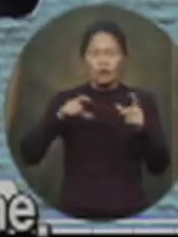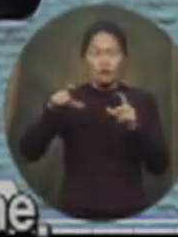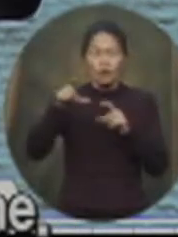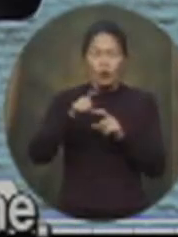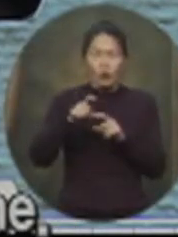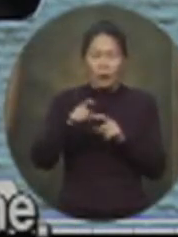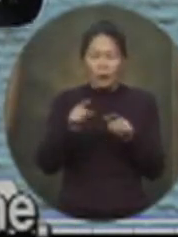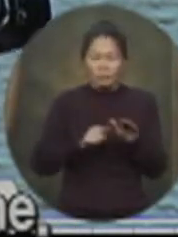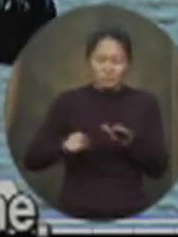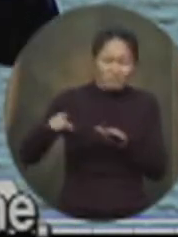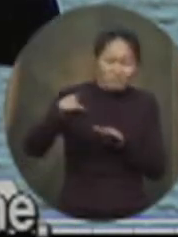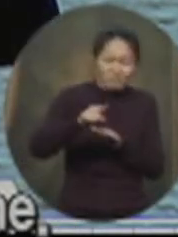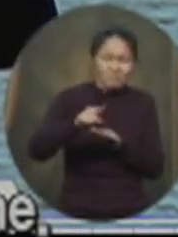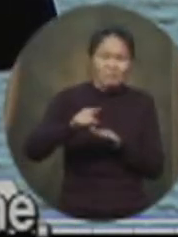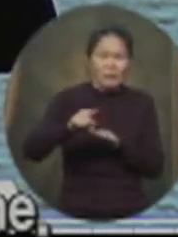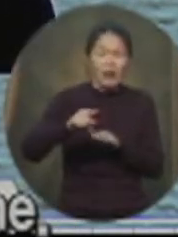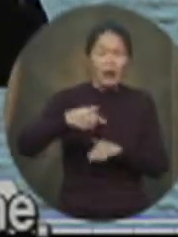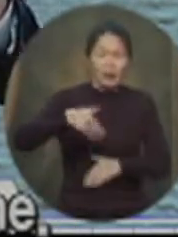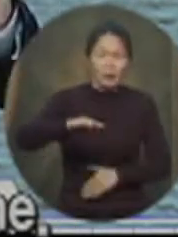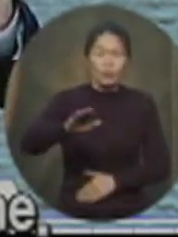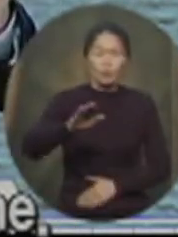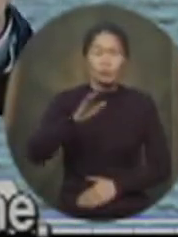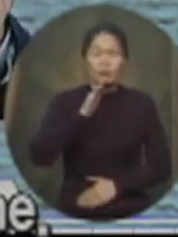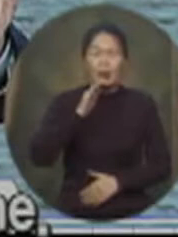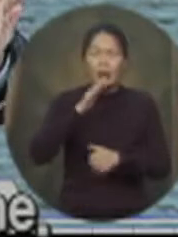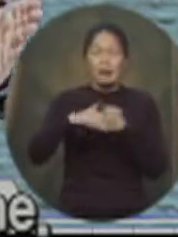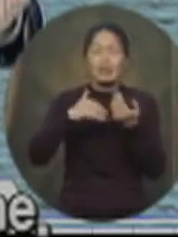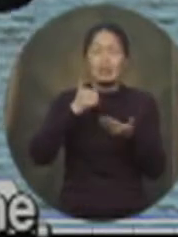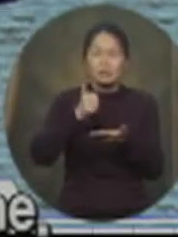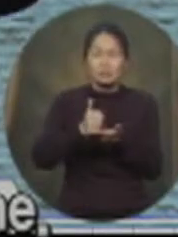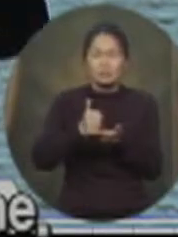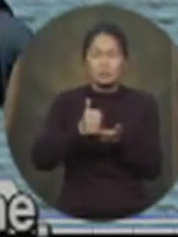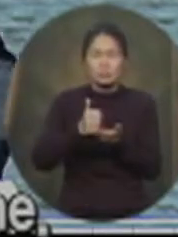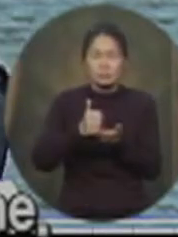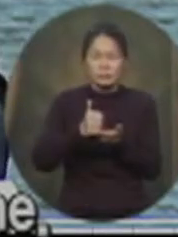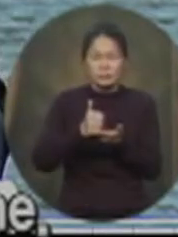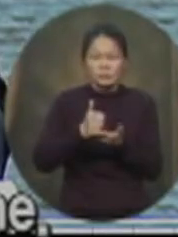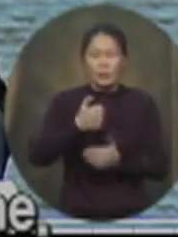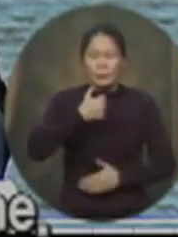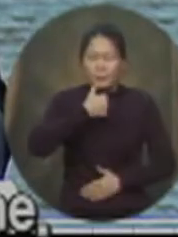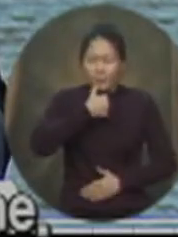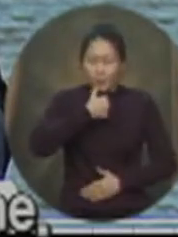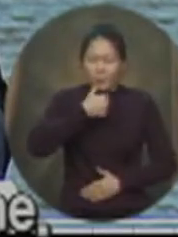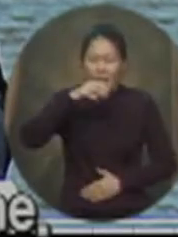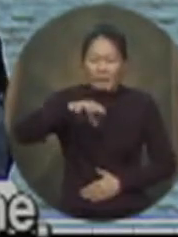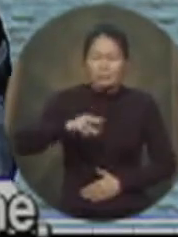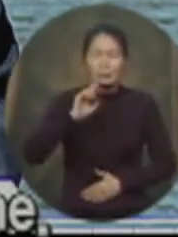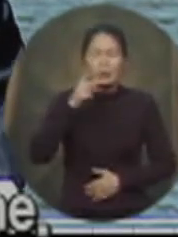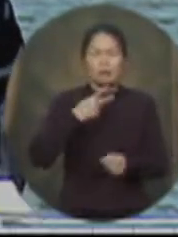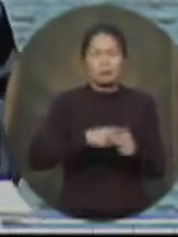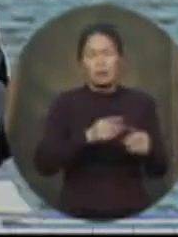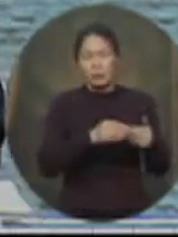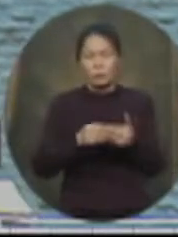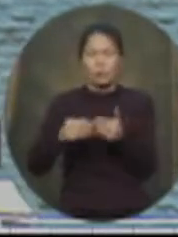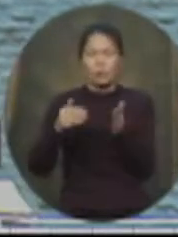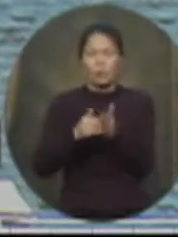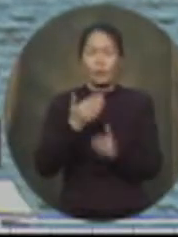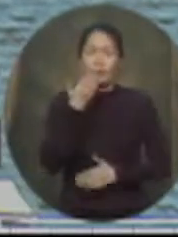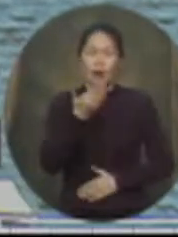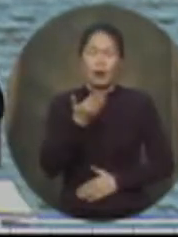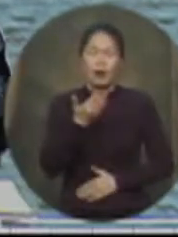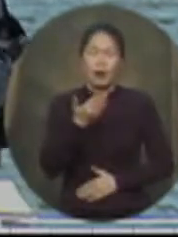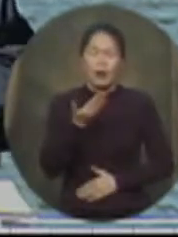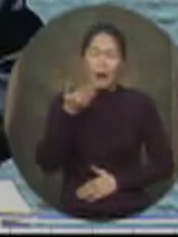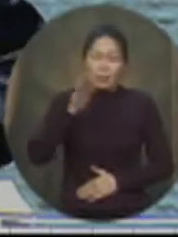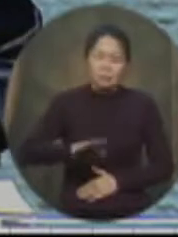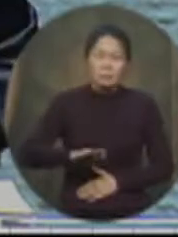나아갔고 4 나님은 사도 바울을 로마의 까지 인도할 수가 있었던 거죠 그러나 사도